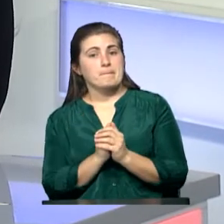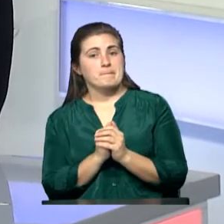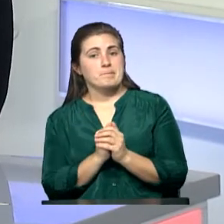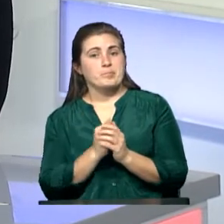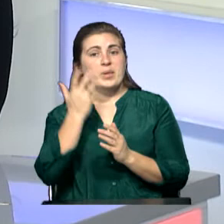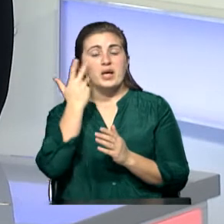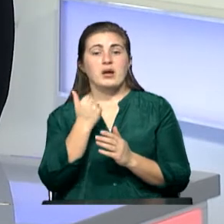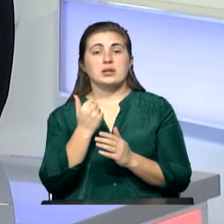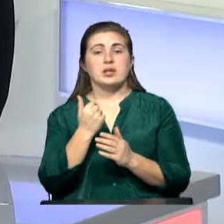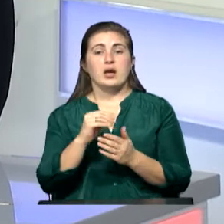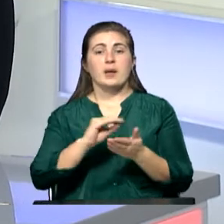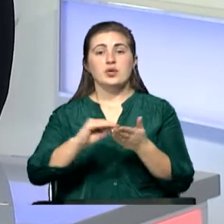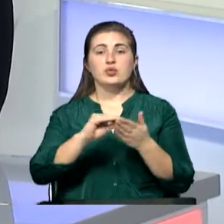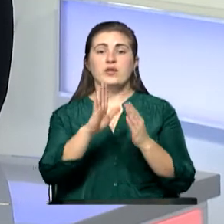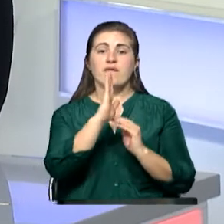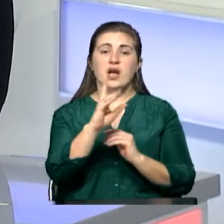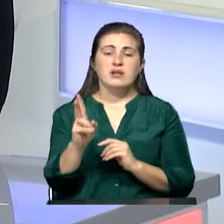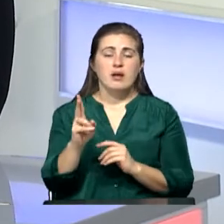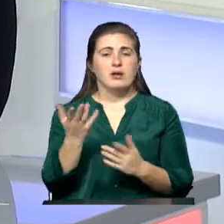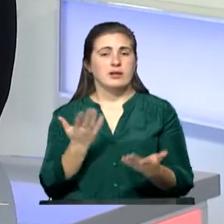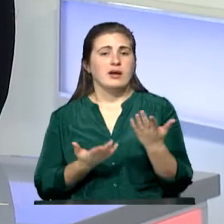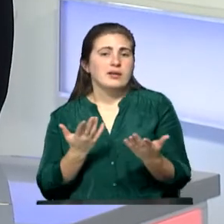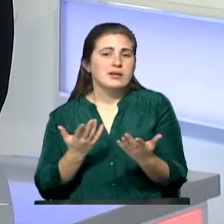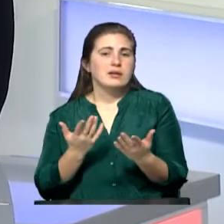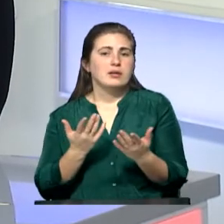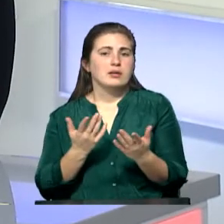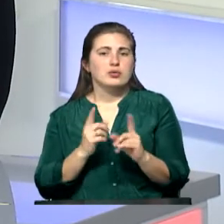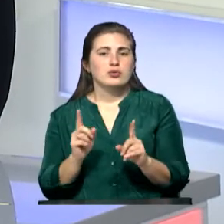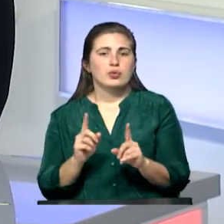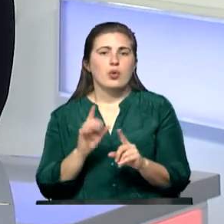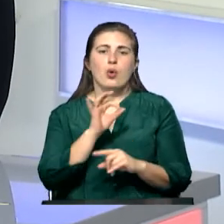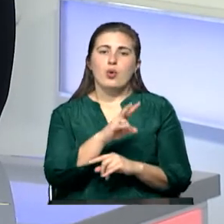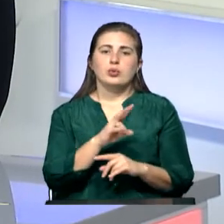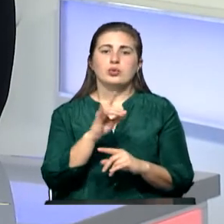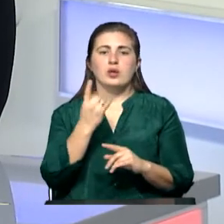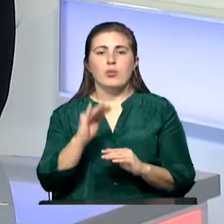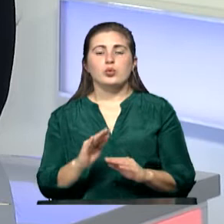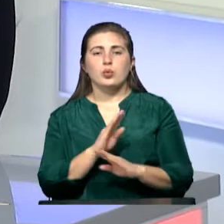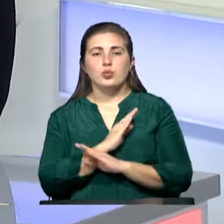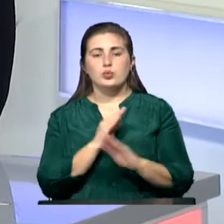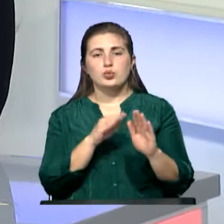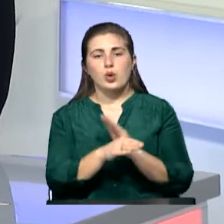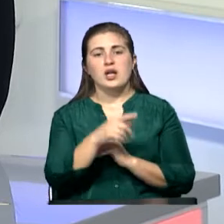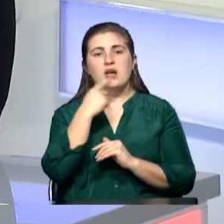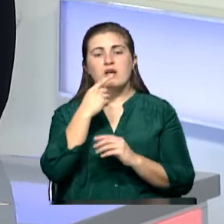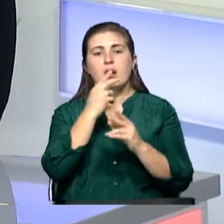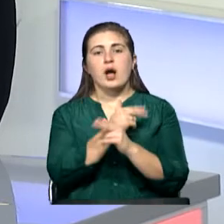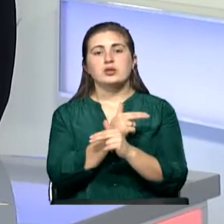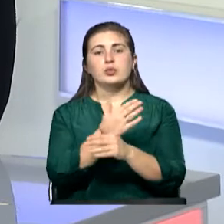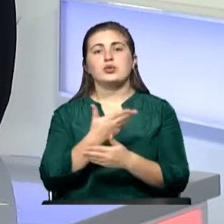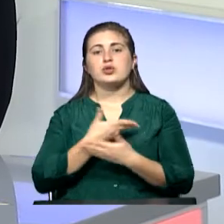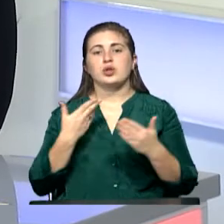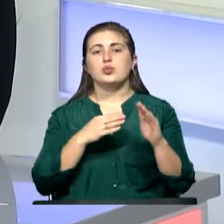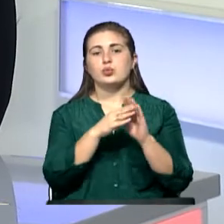когда пишут в контактах или где-то, что он ушел, обычно говорят, ангелочек наш ушел,